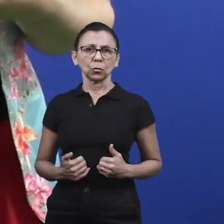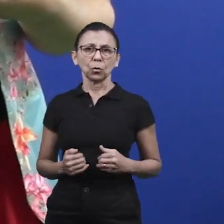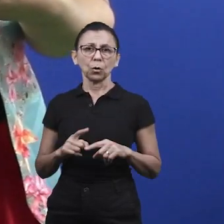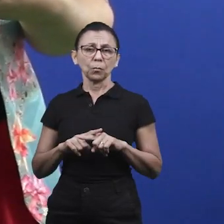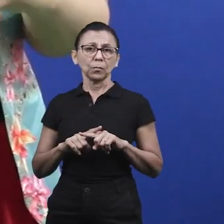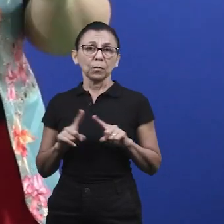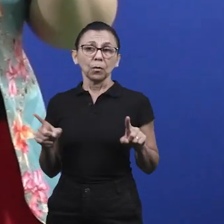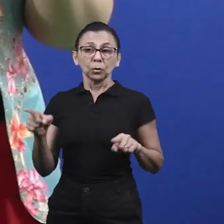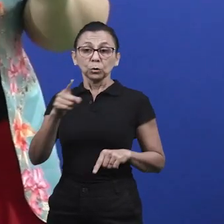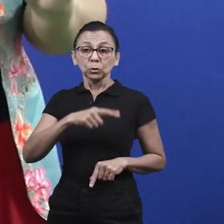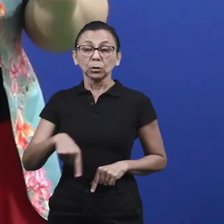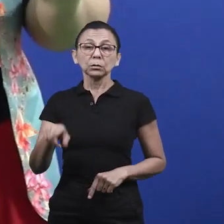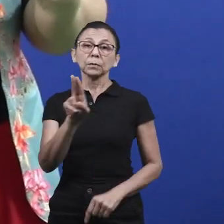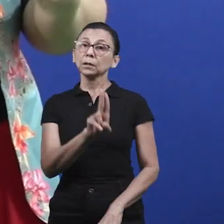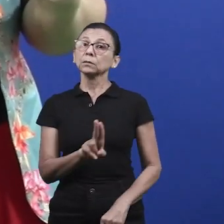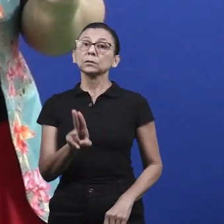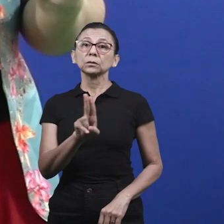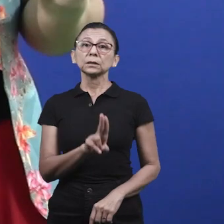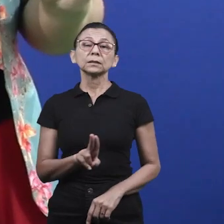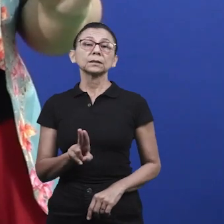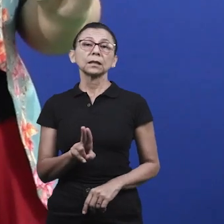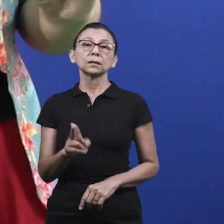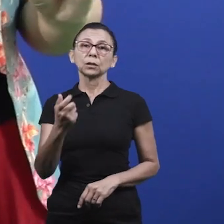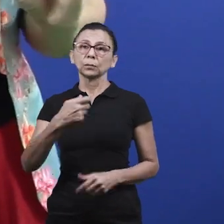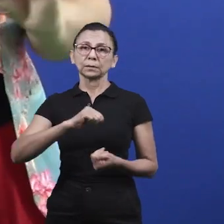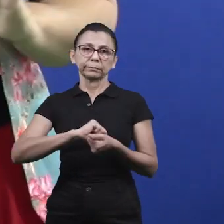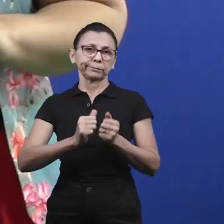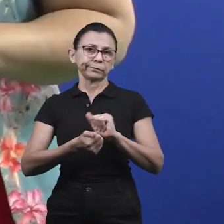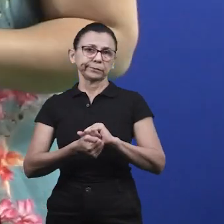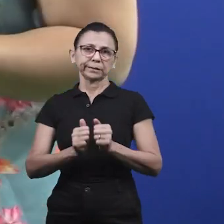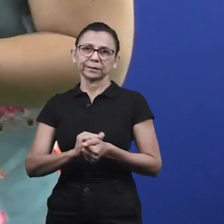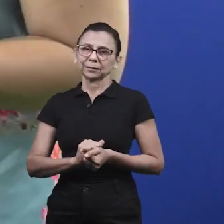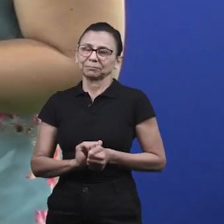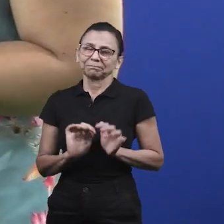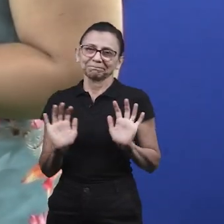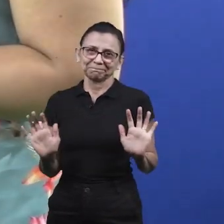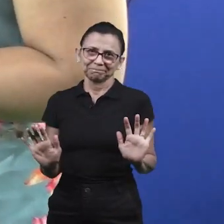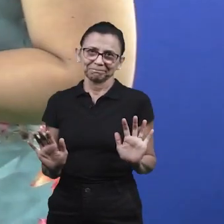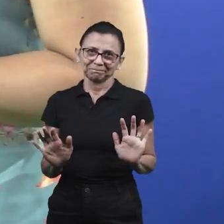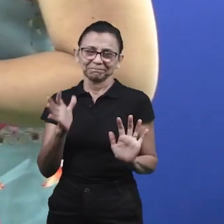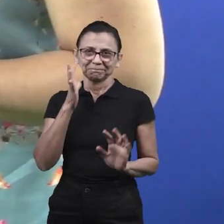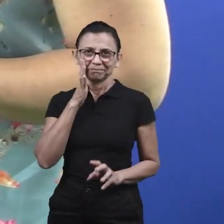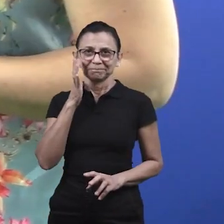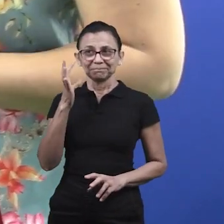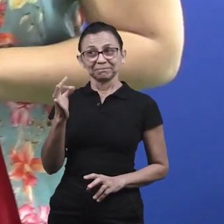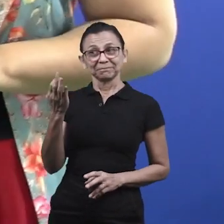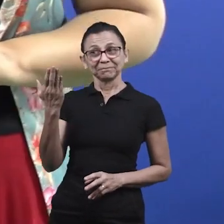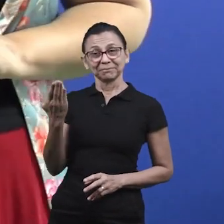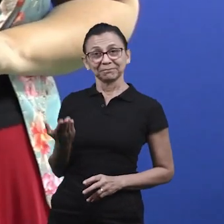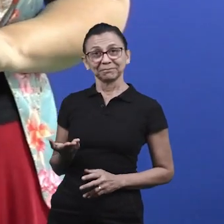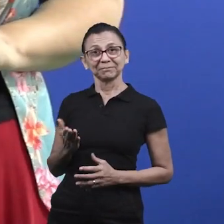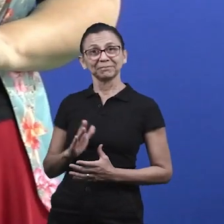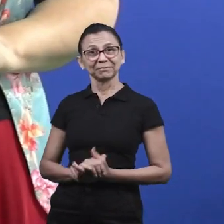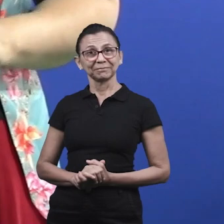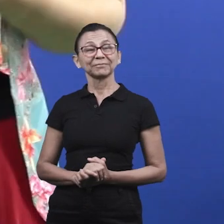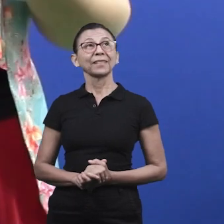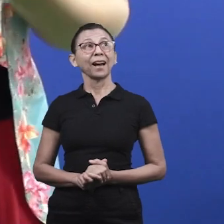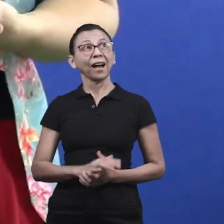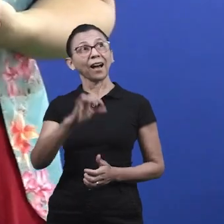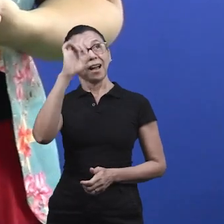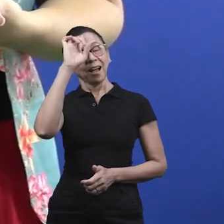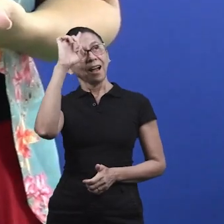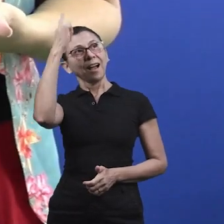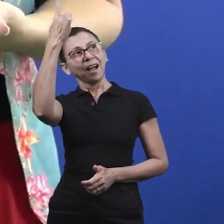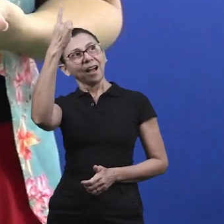être utilisé par tous, sans besoin d'adaptation. Non, regardez, exactement cette